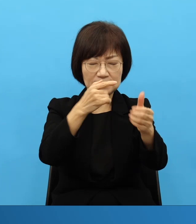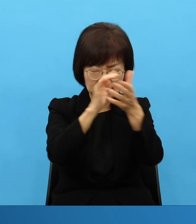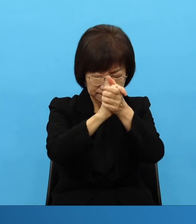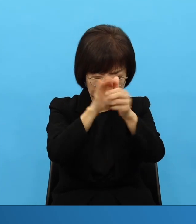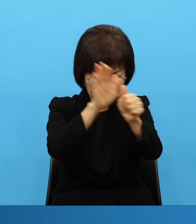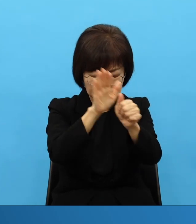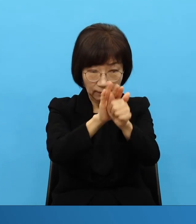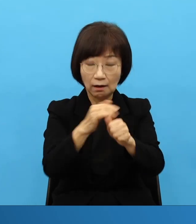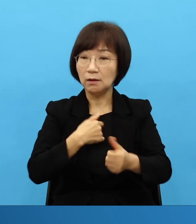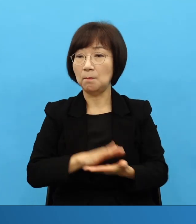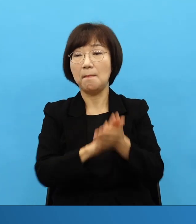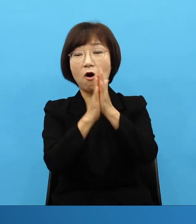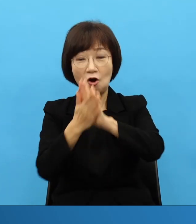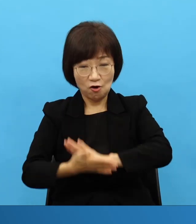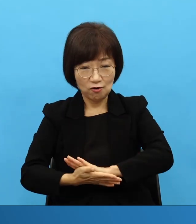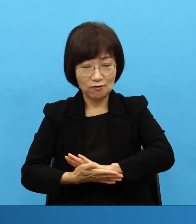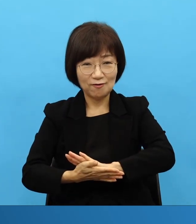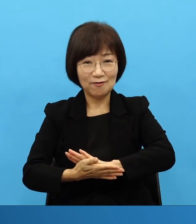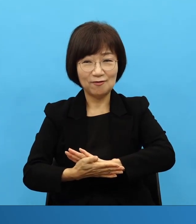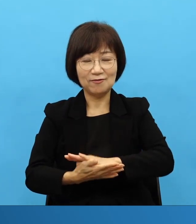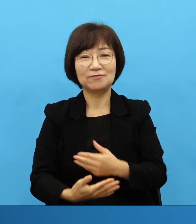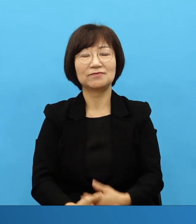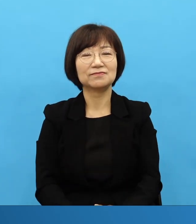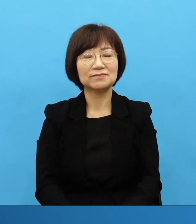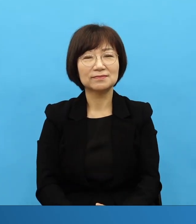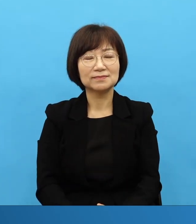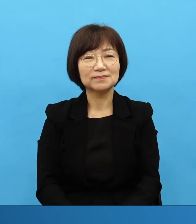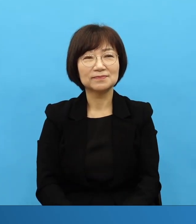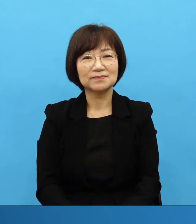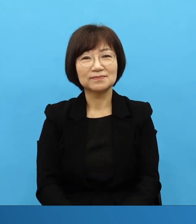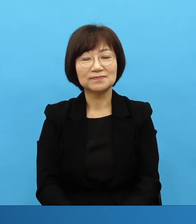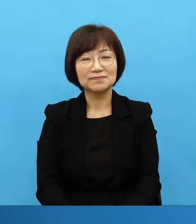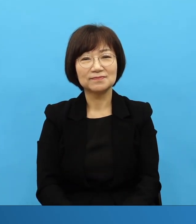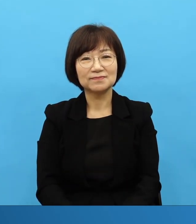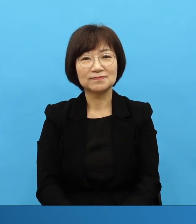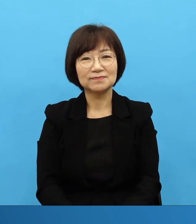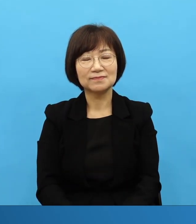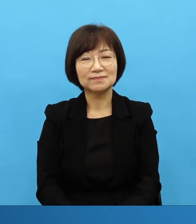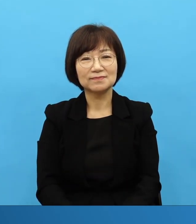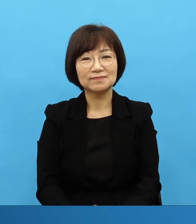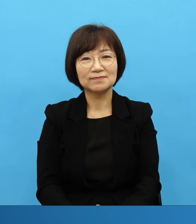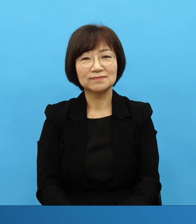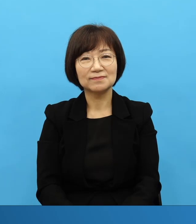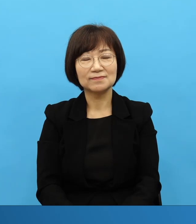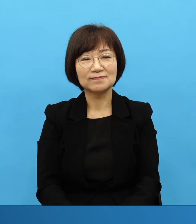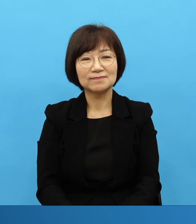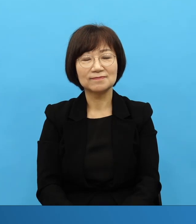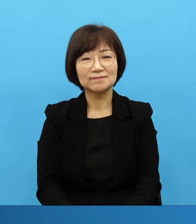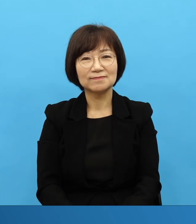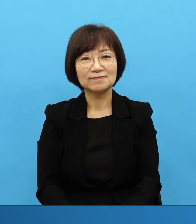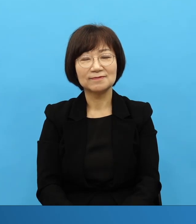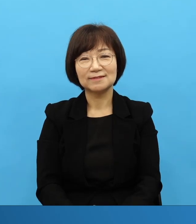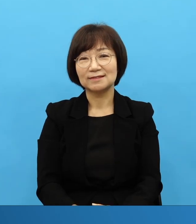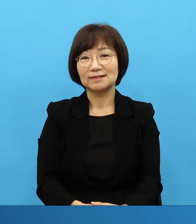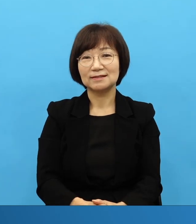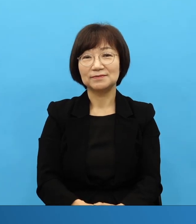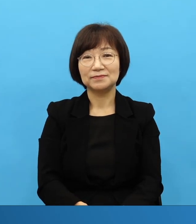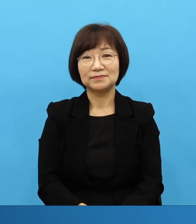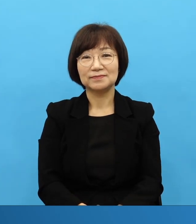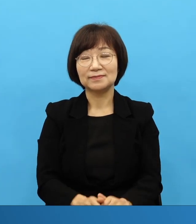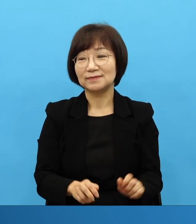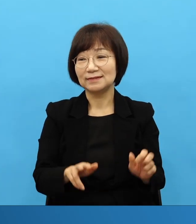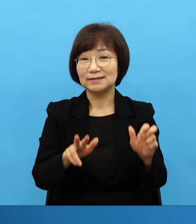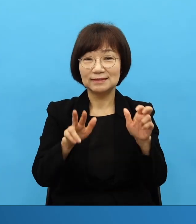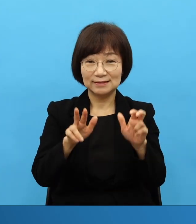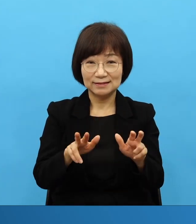know that 거요. and pray for them. 지금 여러분과 우리 교회 우리 지금 다락방 멤버들 남아 있는